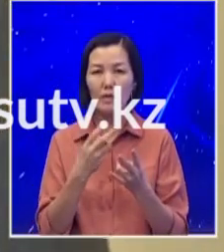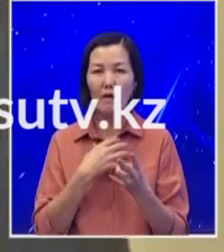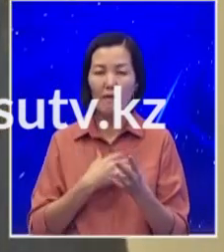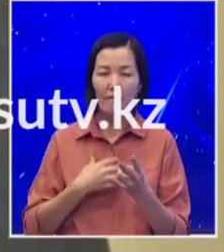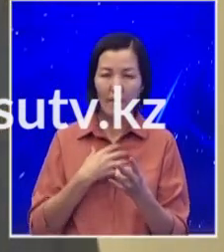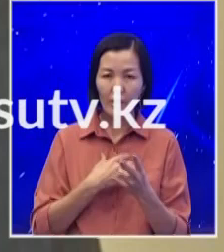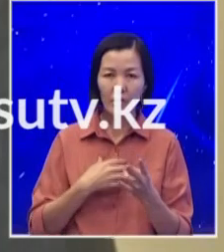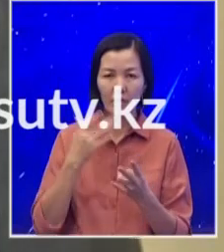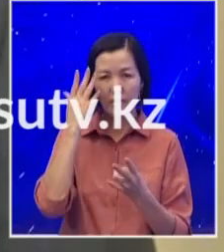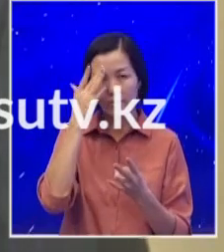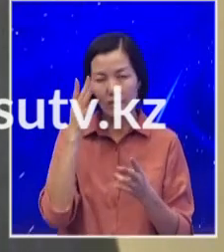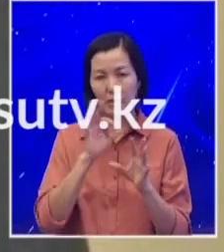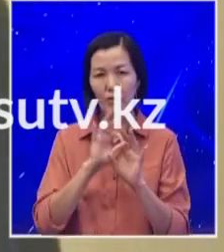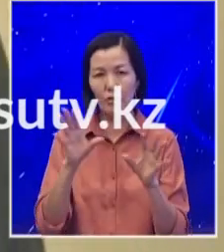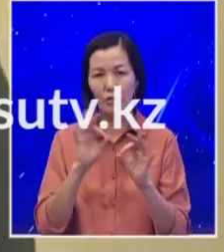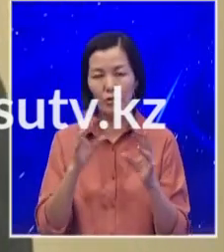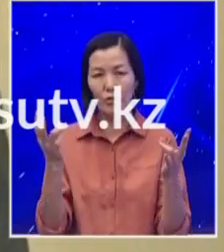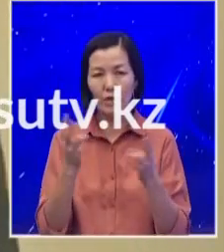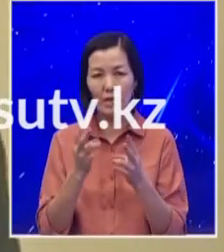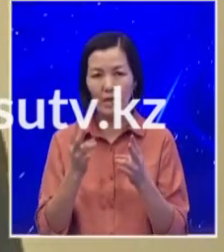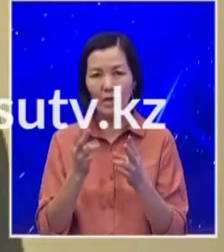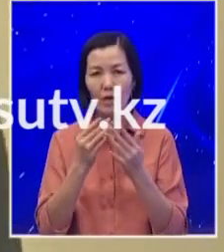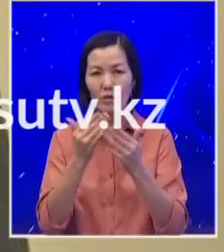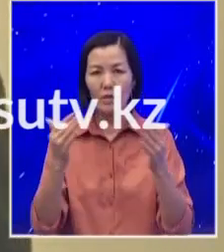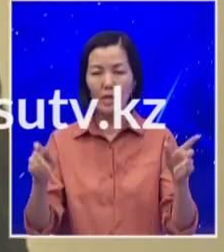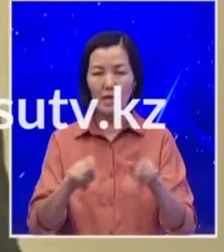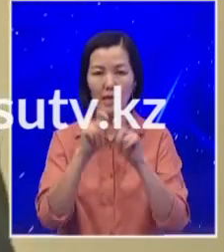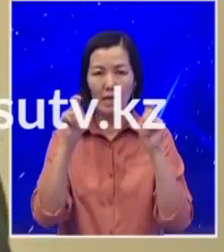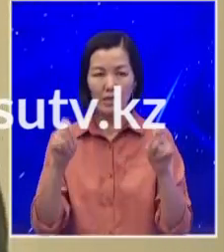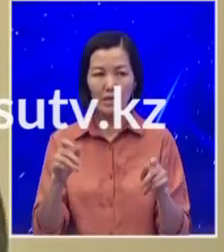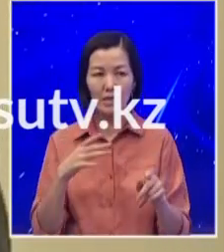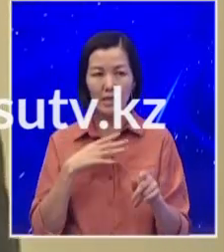өзі бір жақсы бір мектеп ретінде осы галерея ашылып отыр. Мұнда